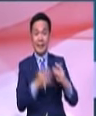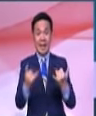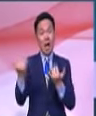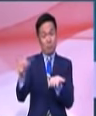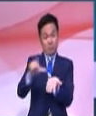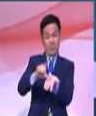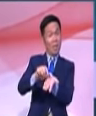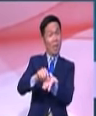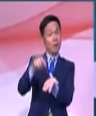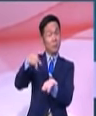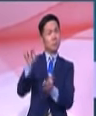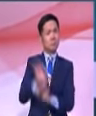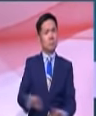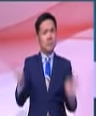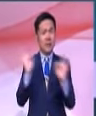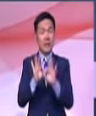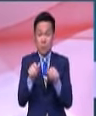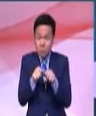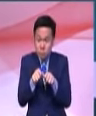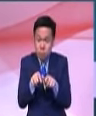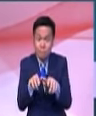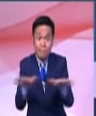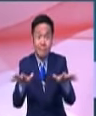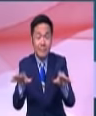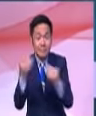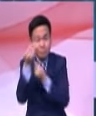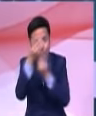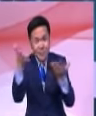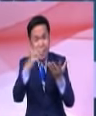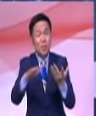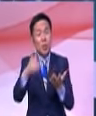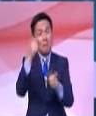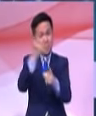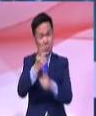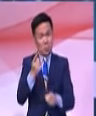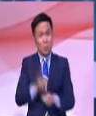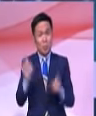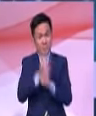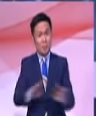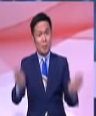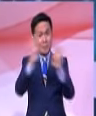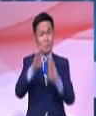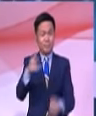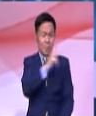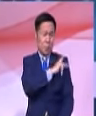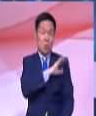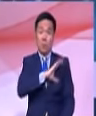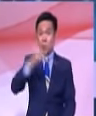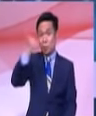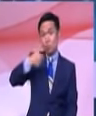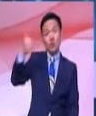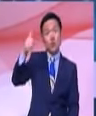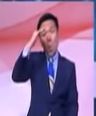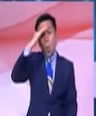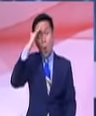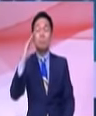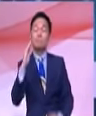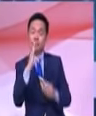Media memainkan peranan penting menyebarkan maklumat sahih kepada masyarakat. Ketua Polis Johor, Dato' Ayub Khan Maidin Piceh